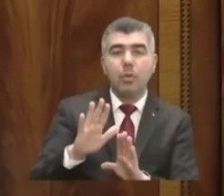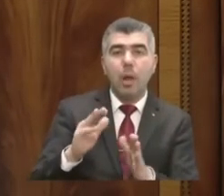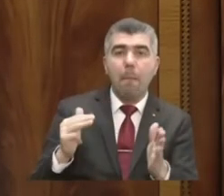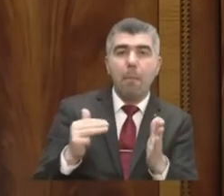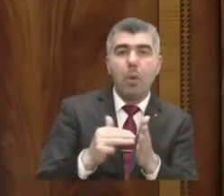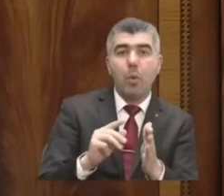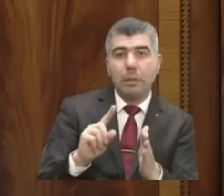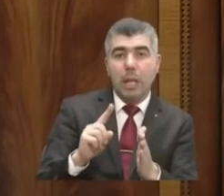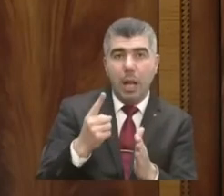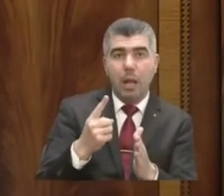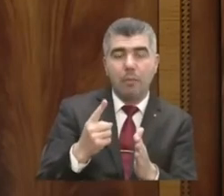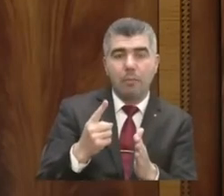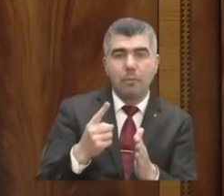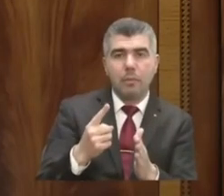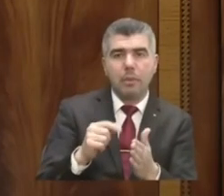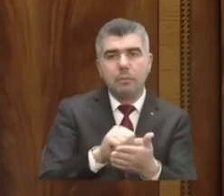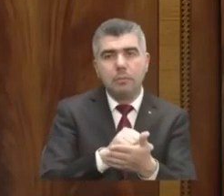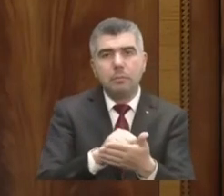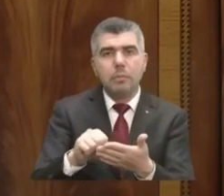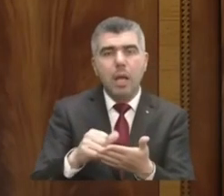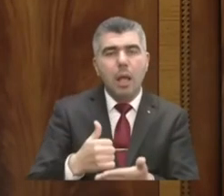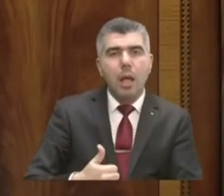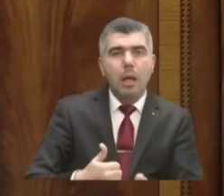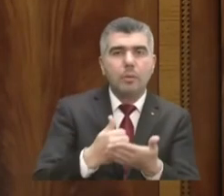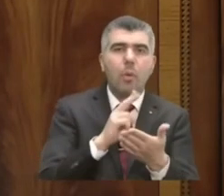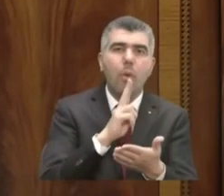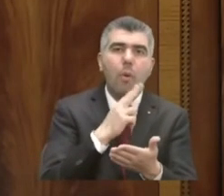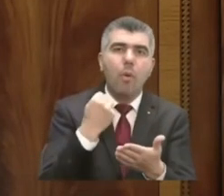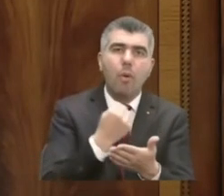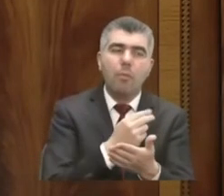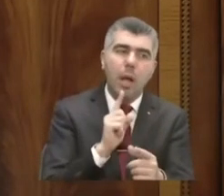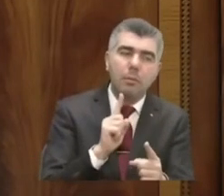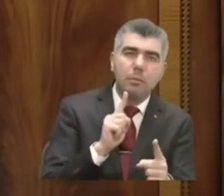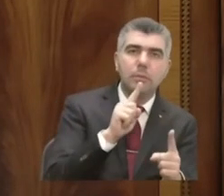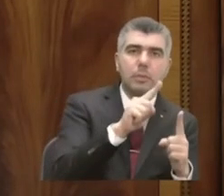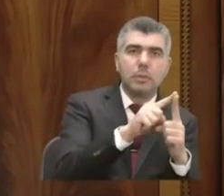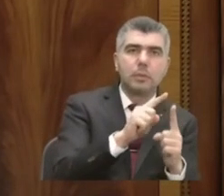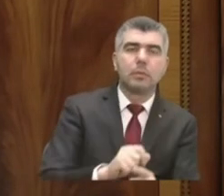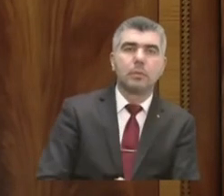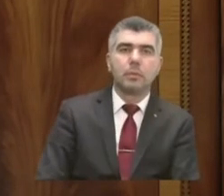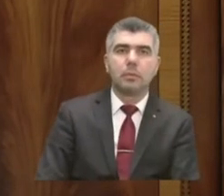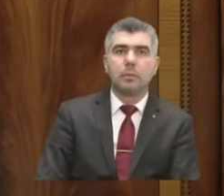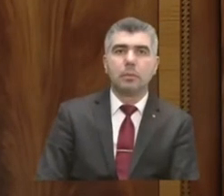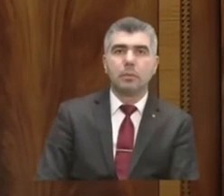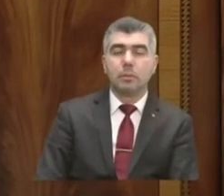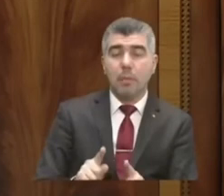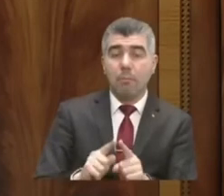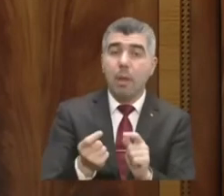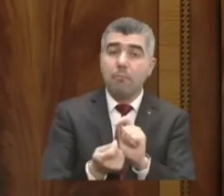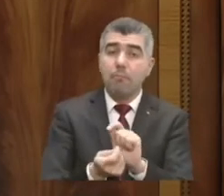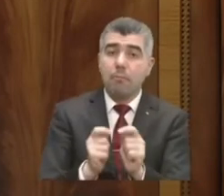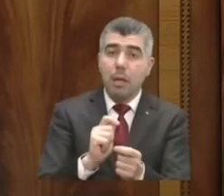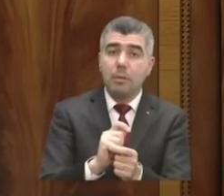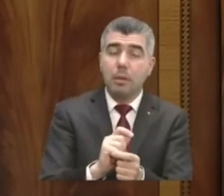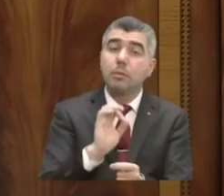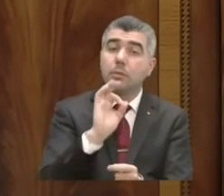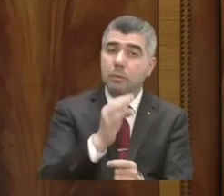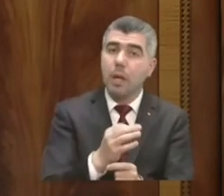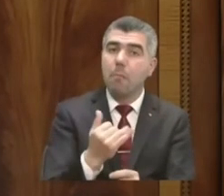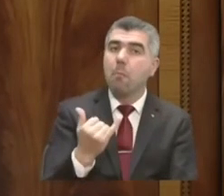الدرهم توت سويت اعانه ديال الدوله لانه اختار هذيك المنطقه. هذا تحول كبير